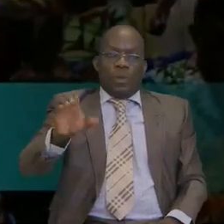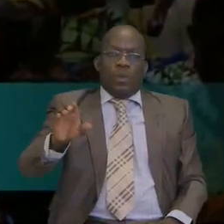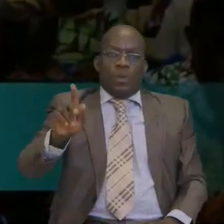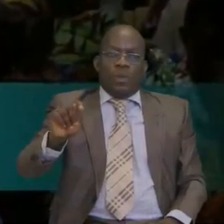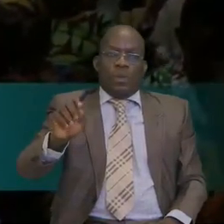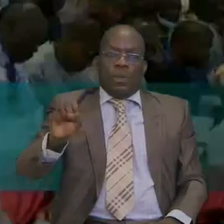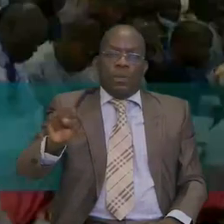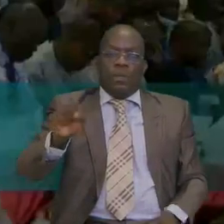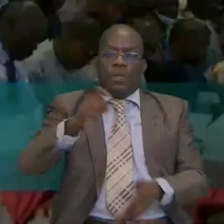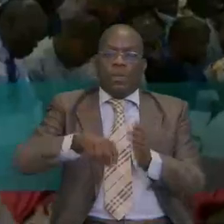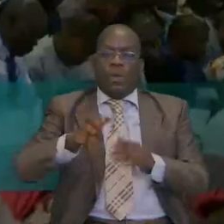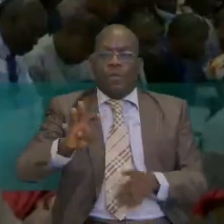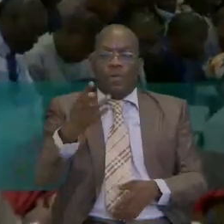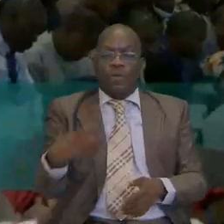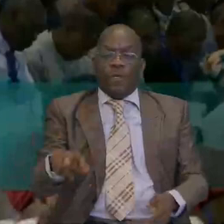verset